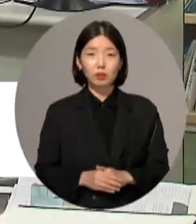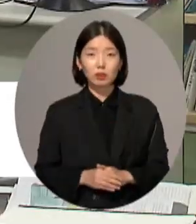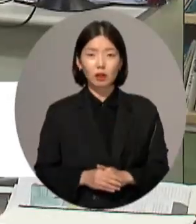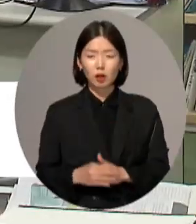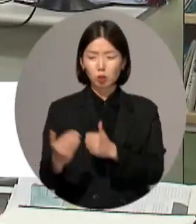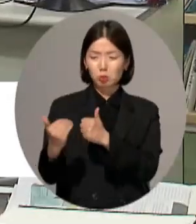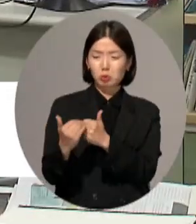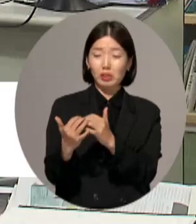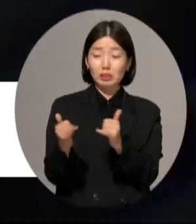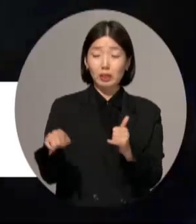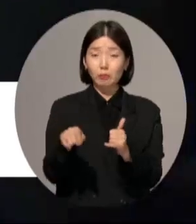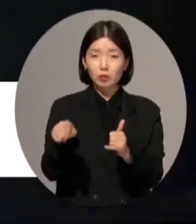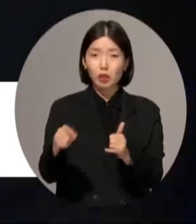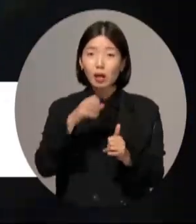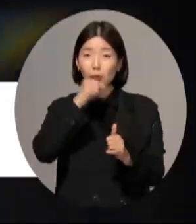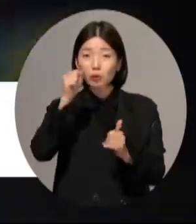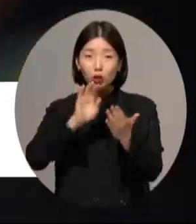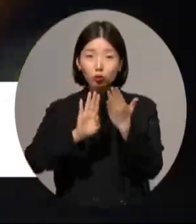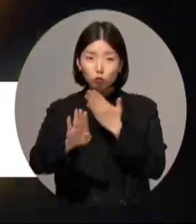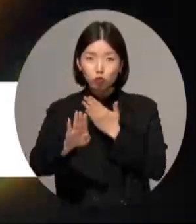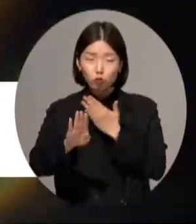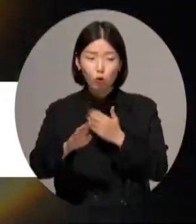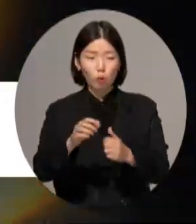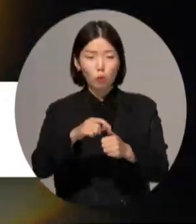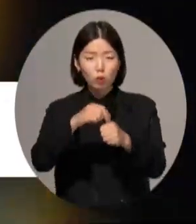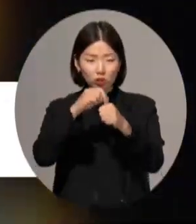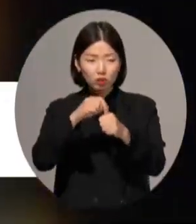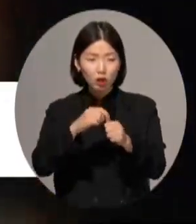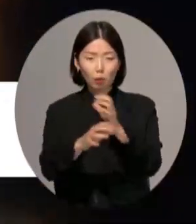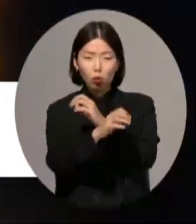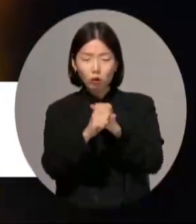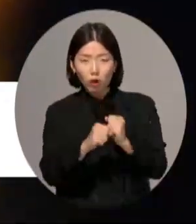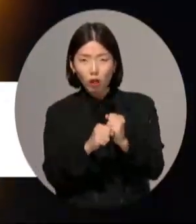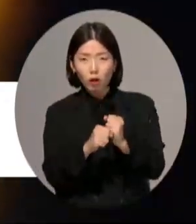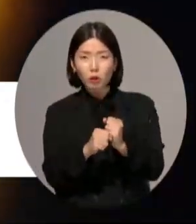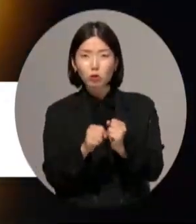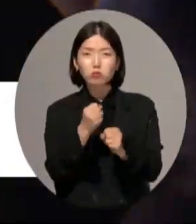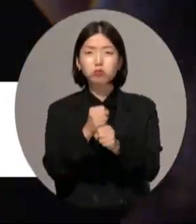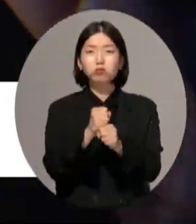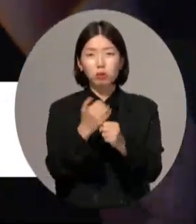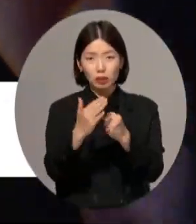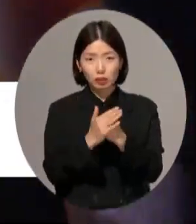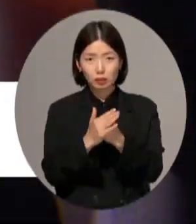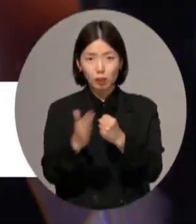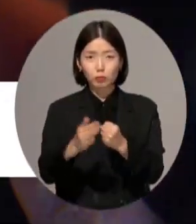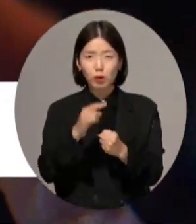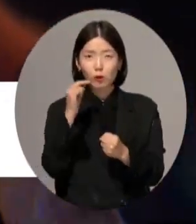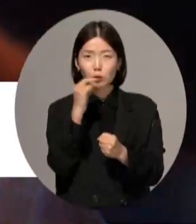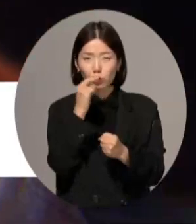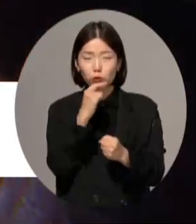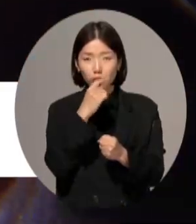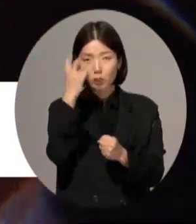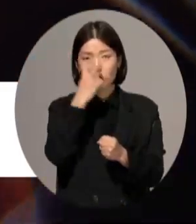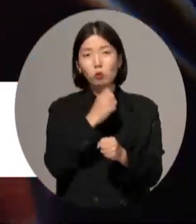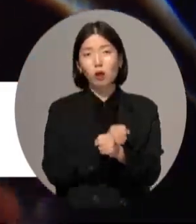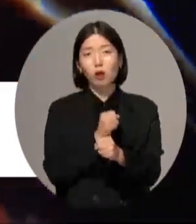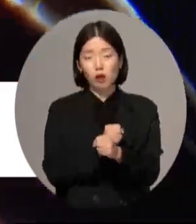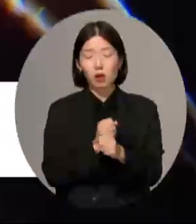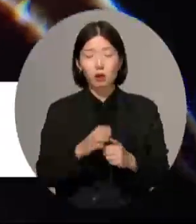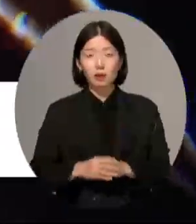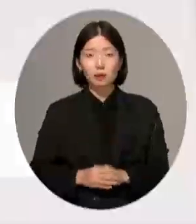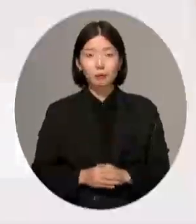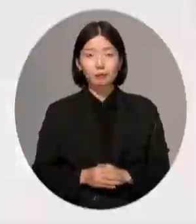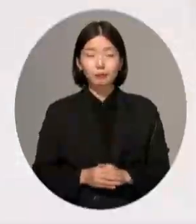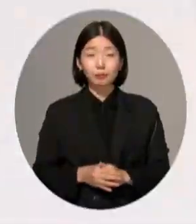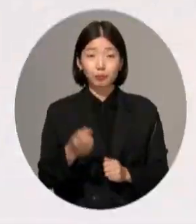브로커들의 활동이 당선 이후 인사와 계약 비리까지 연결되고 있다 며 수사를 통해 철저히 책임을 물어야 한다는 겁니다